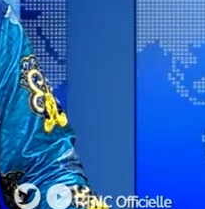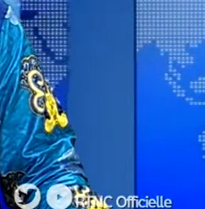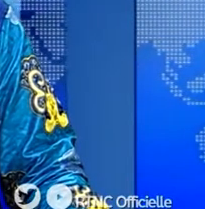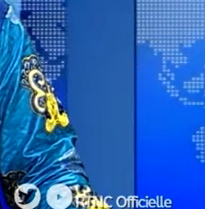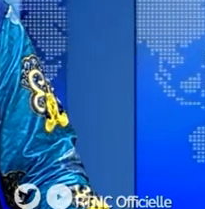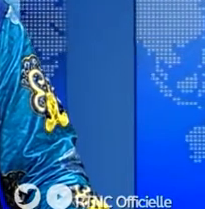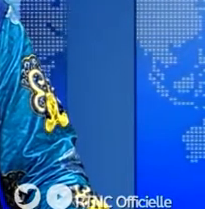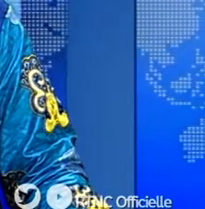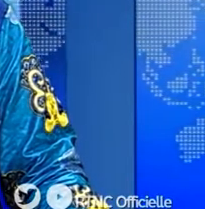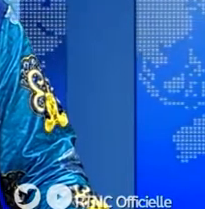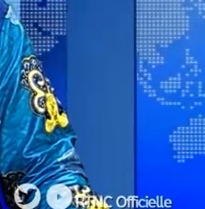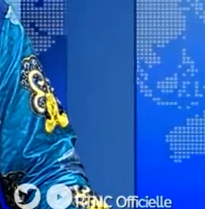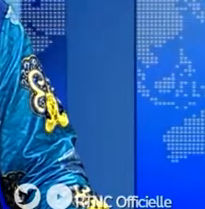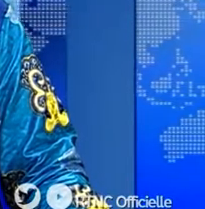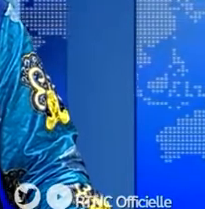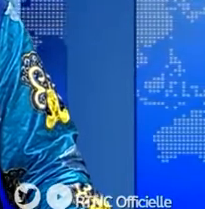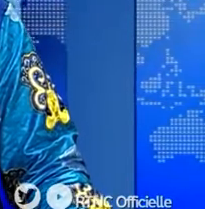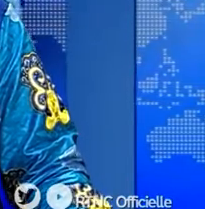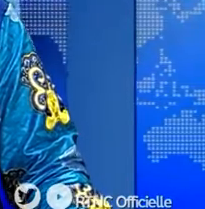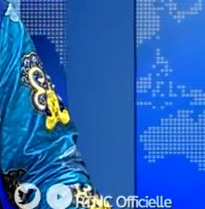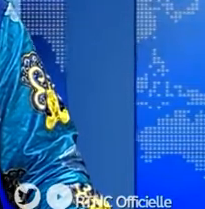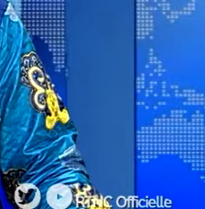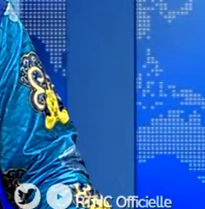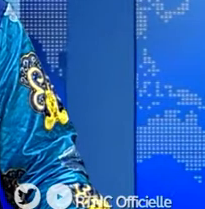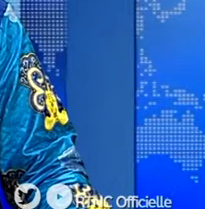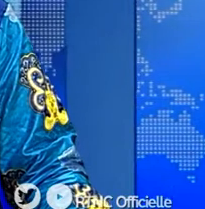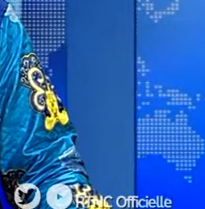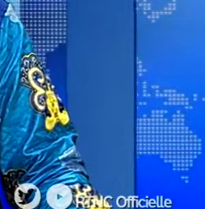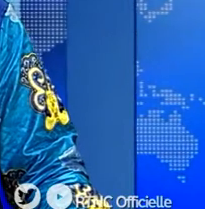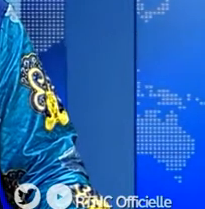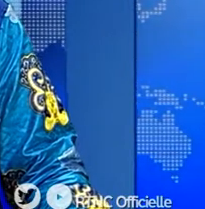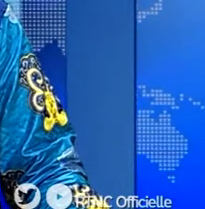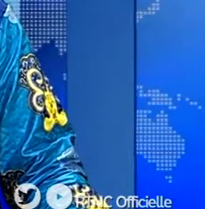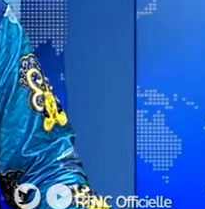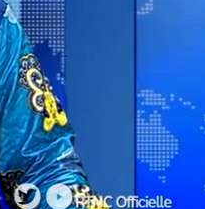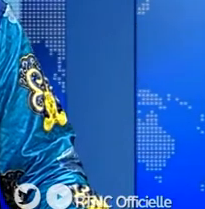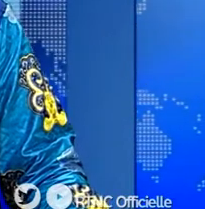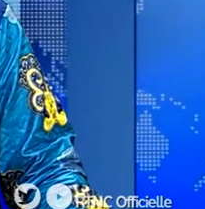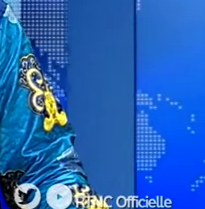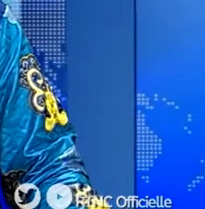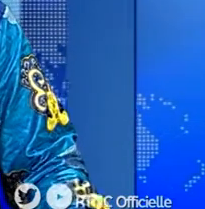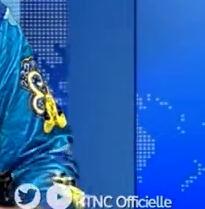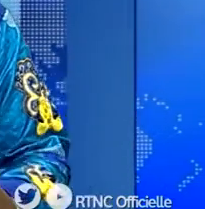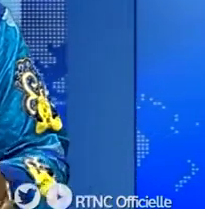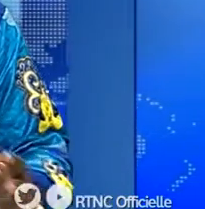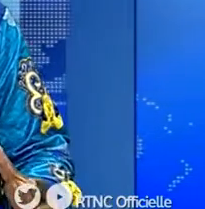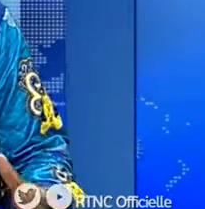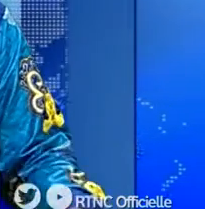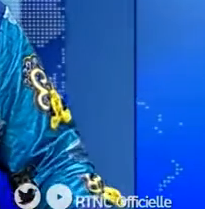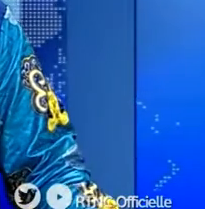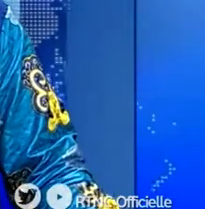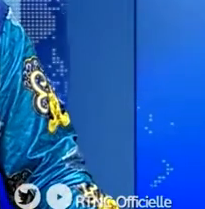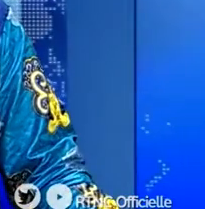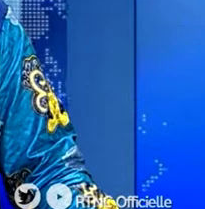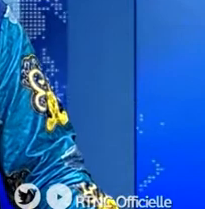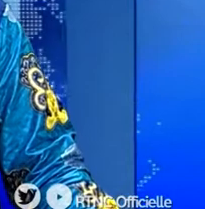de rejeter les antivaleurs, de nous impliquer dans la loi du changement, de la perception